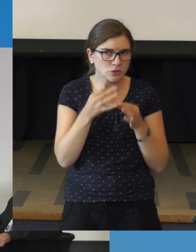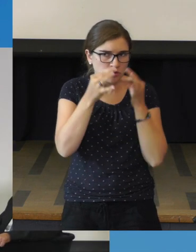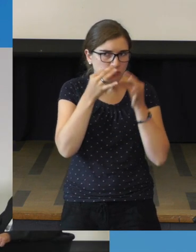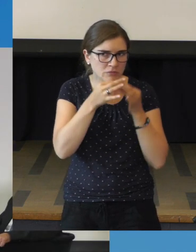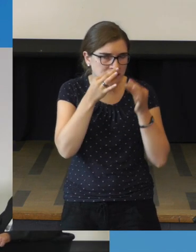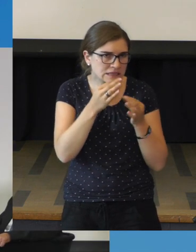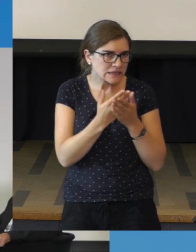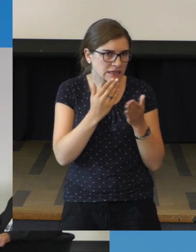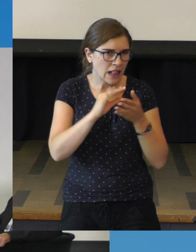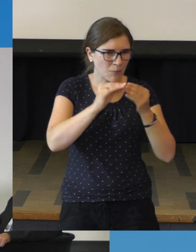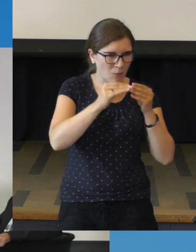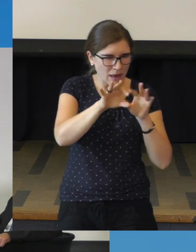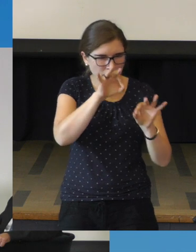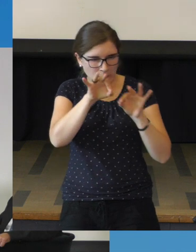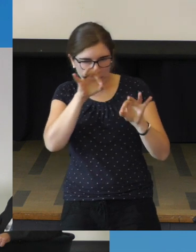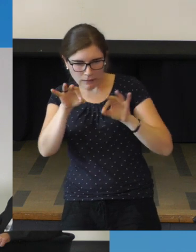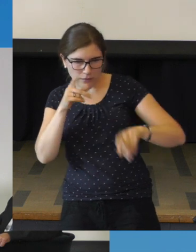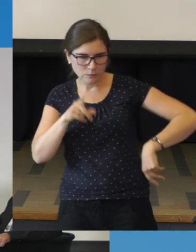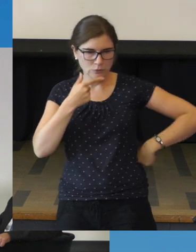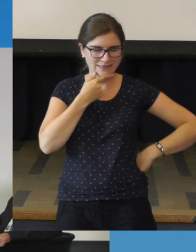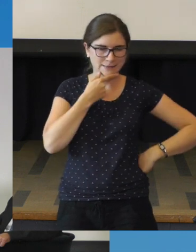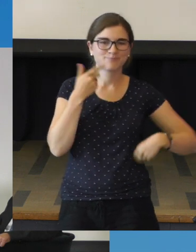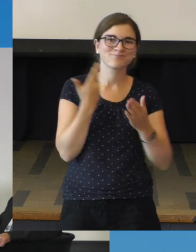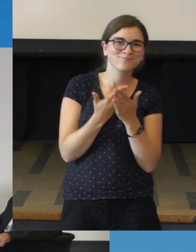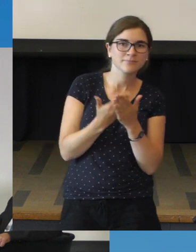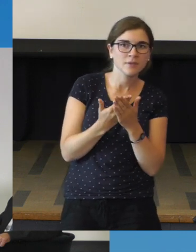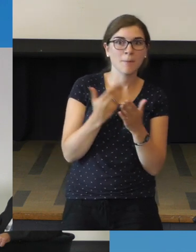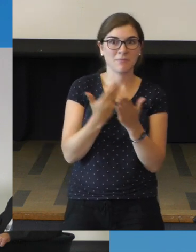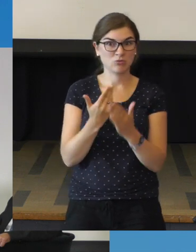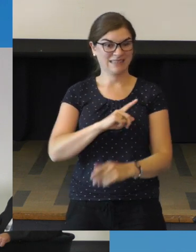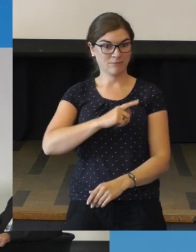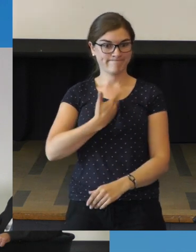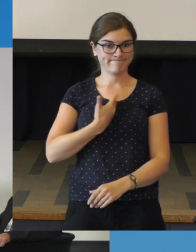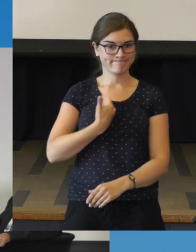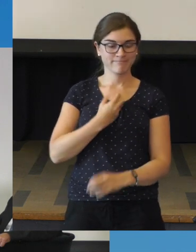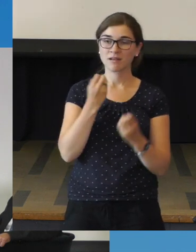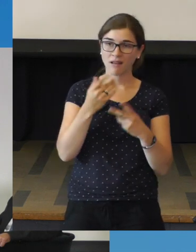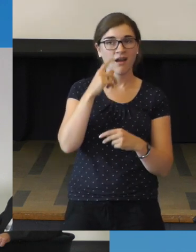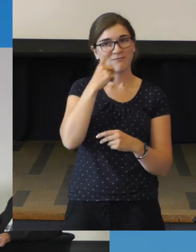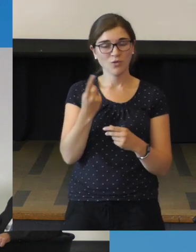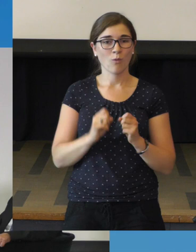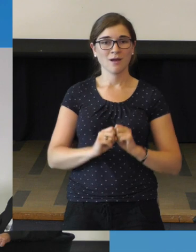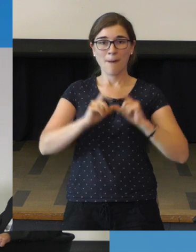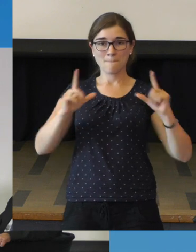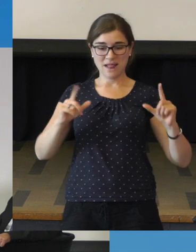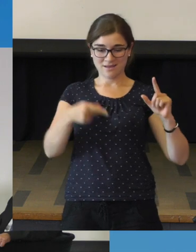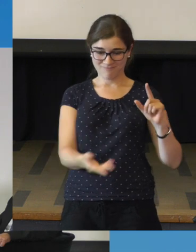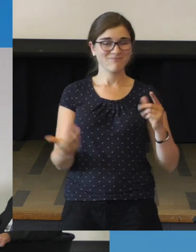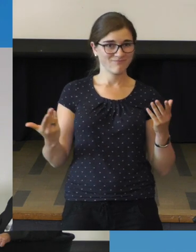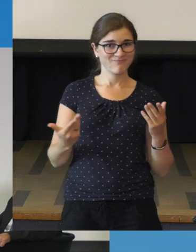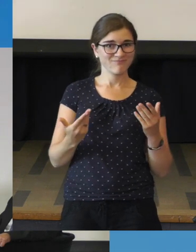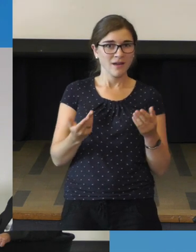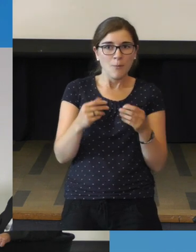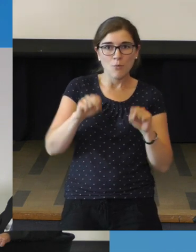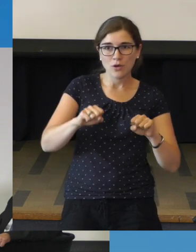kann. Und das gilt es halt herauszukriegen. Und das kann man letztendlich, wenn Zweifel sind, nur mit bildgebender Diagnostik und letztendlich dann mit